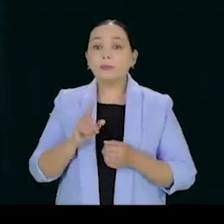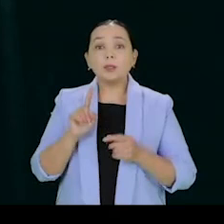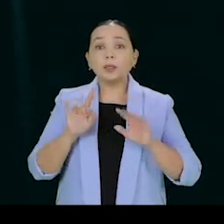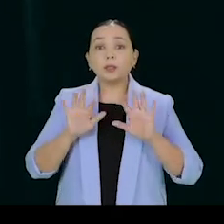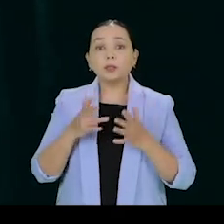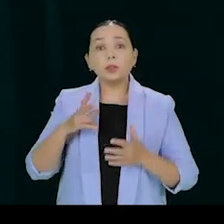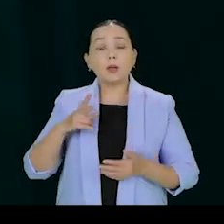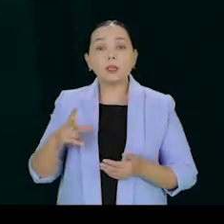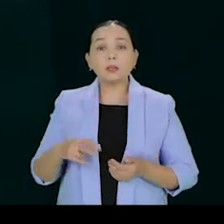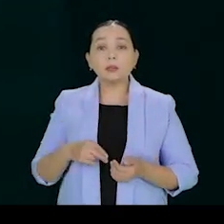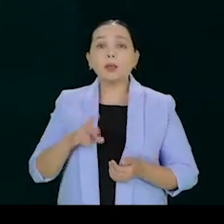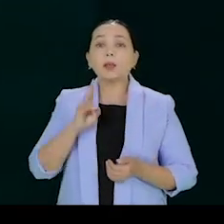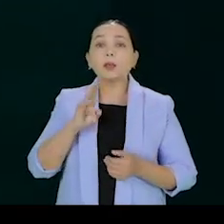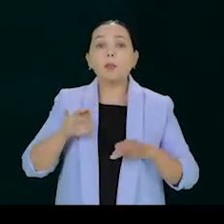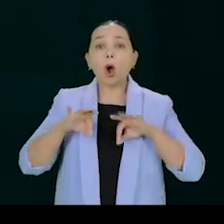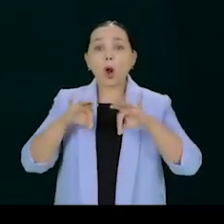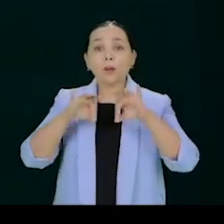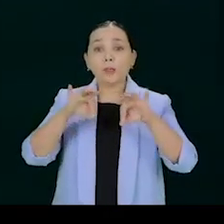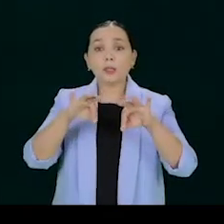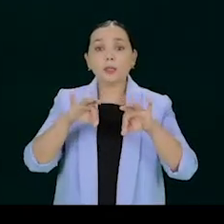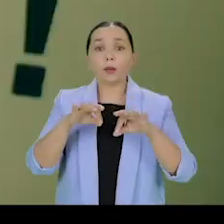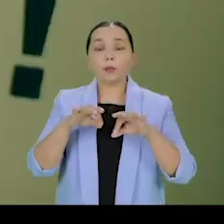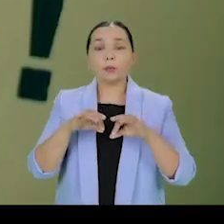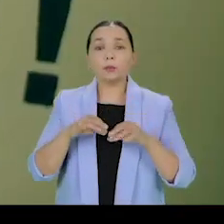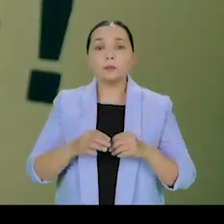Tinchlik mekan qizim, kimni olib ketishyapti?